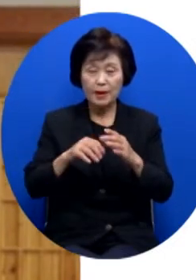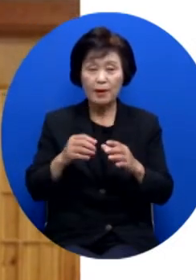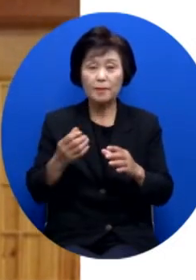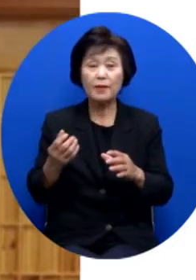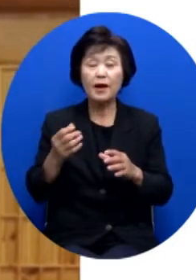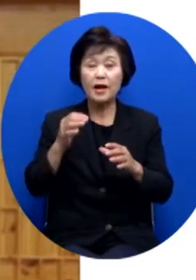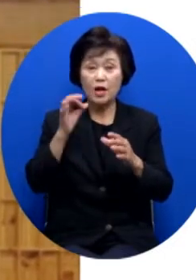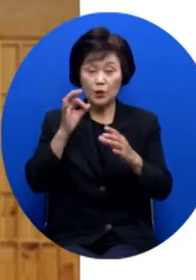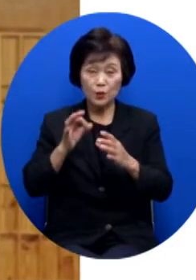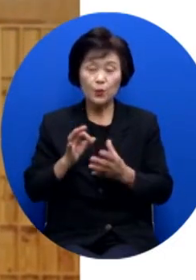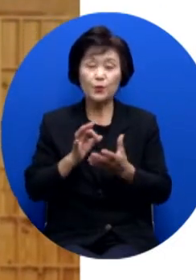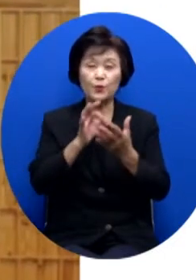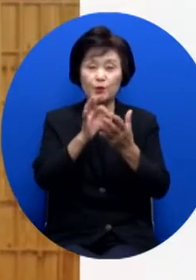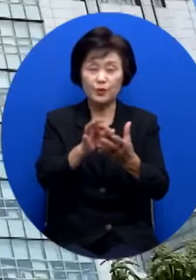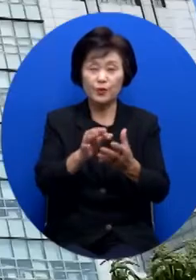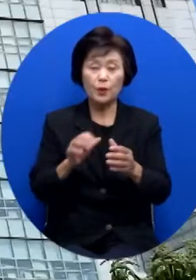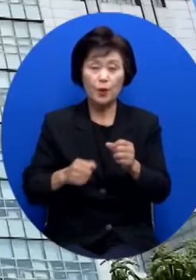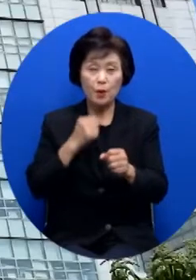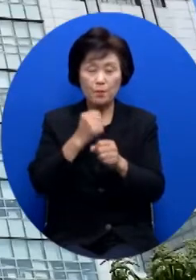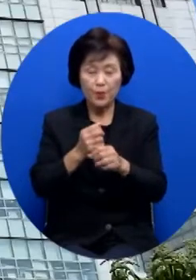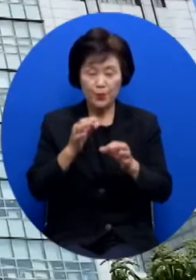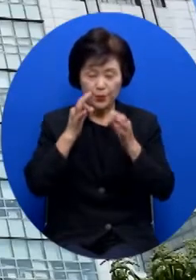최선을 다하겠다고 전했습니다.